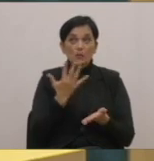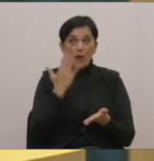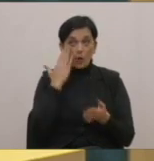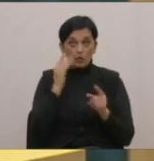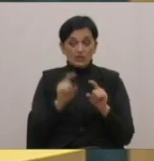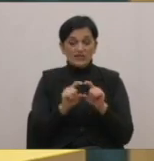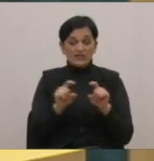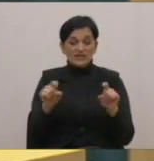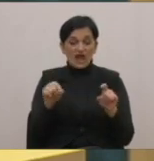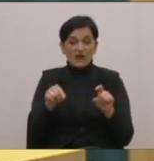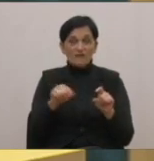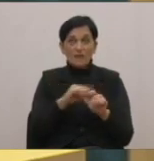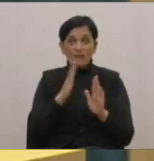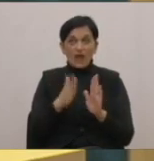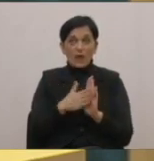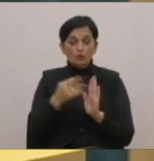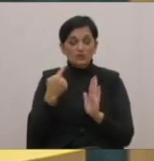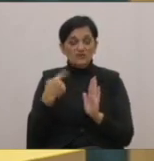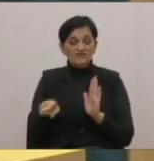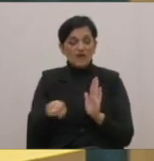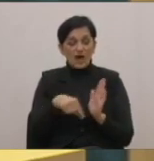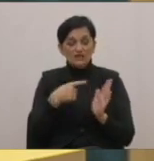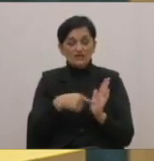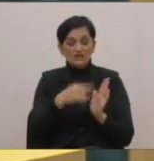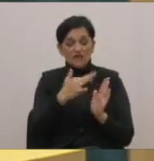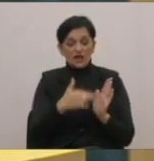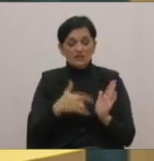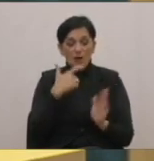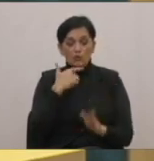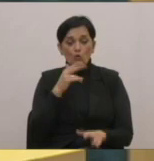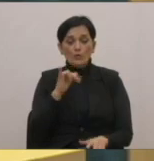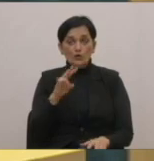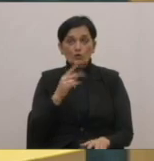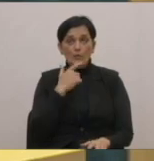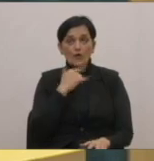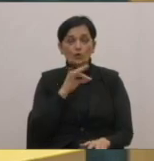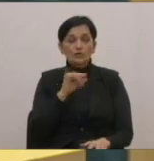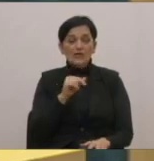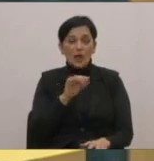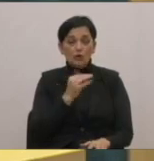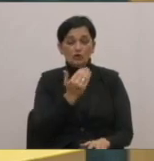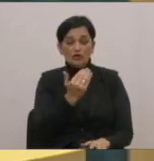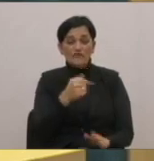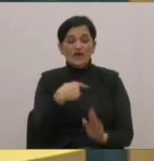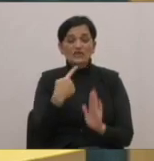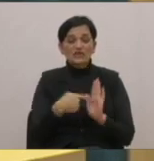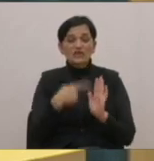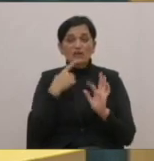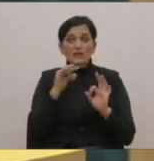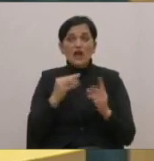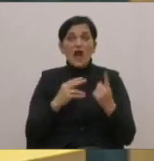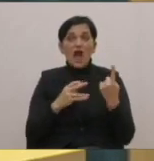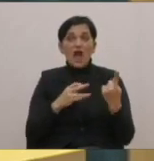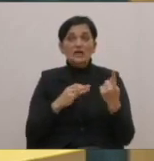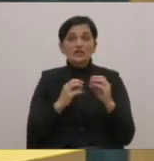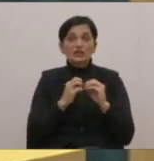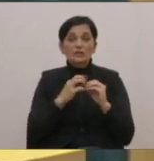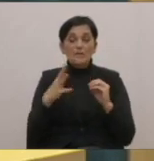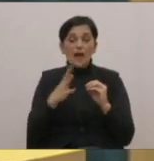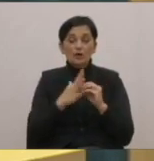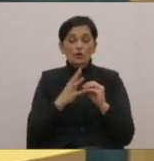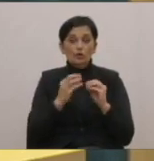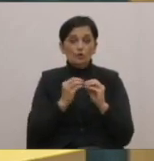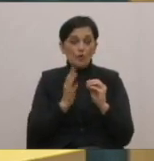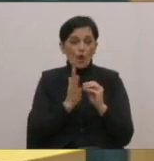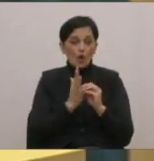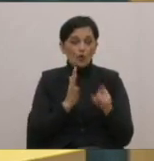tauzehom, acaris absolut curat, fasa cât trebuie, i batonu, batonu, pridon, batonu, e god, cu eschit hrbze, mesegi, mogar se nu trombirti, aris, mehut mete tauzi,